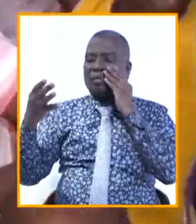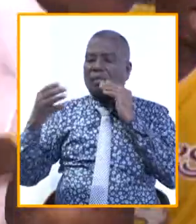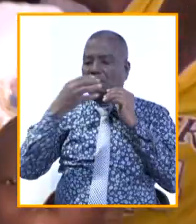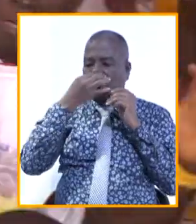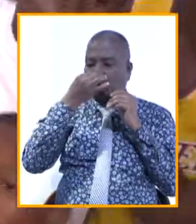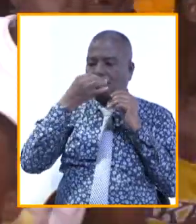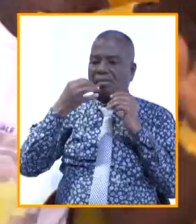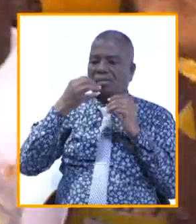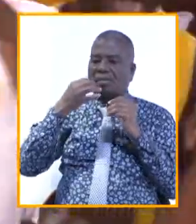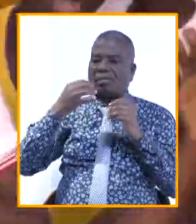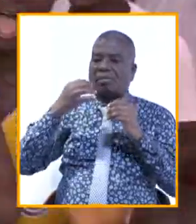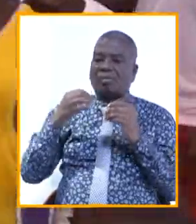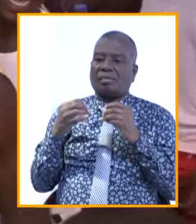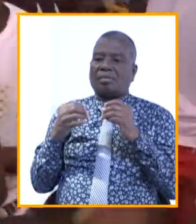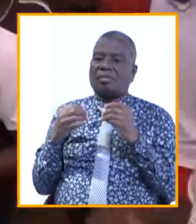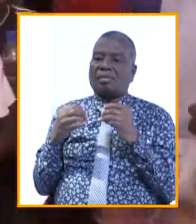compétition.